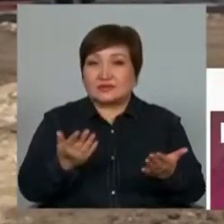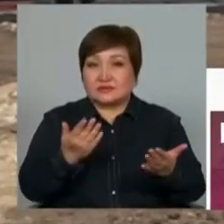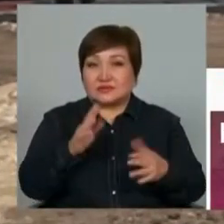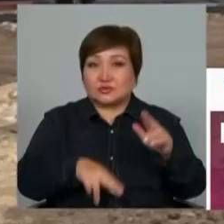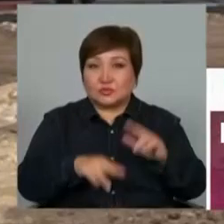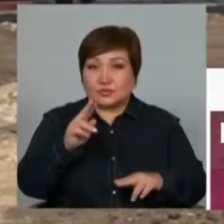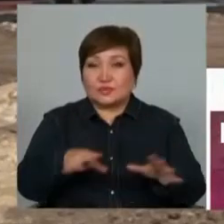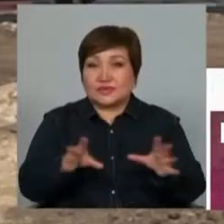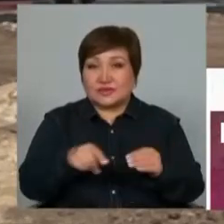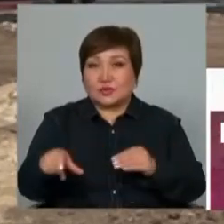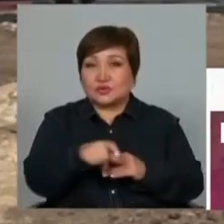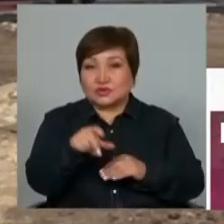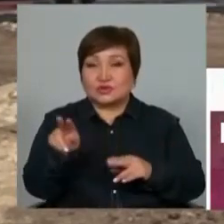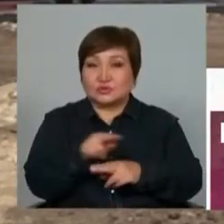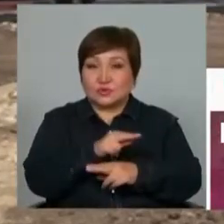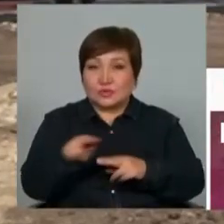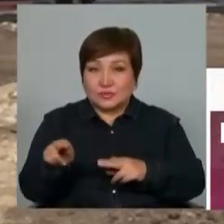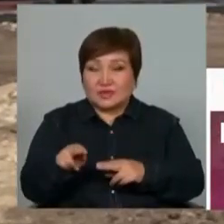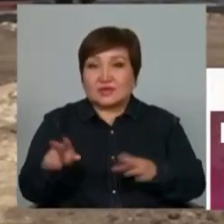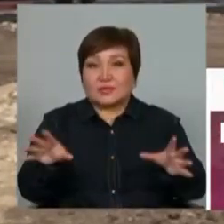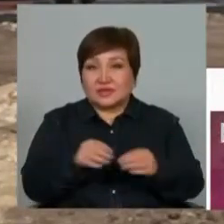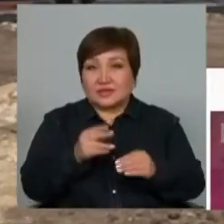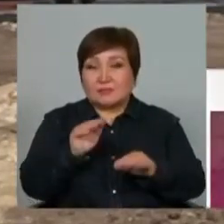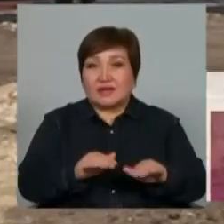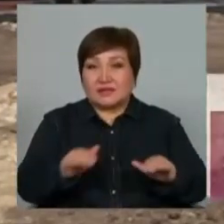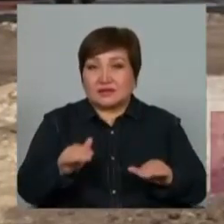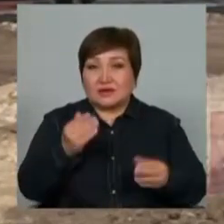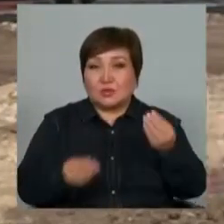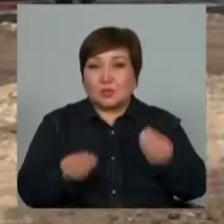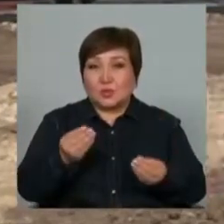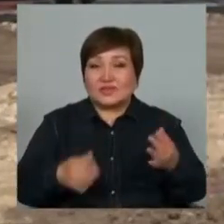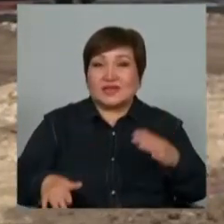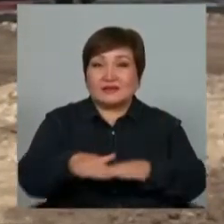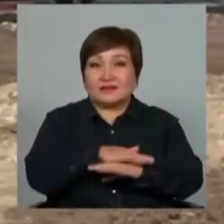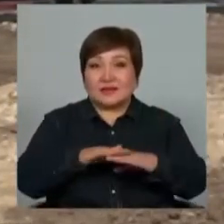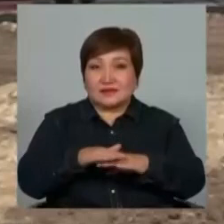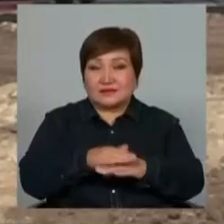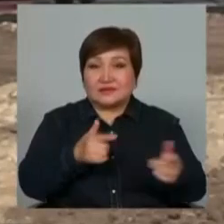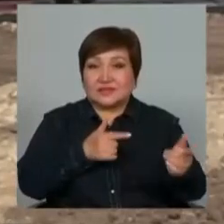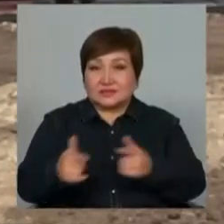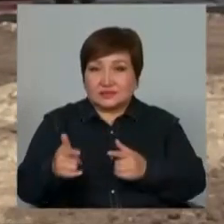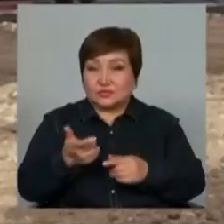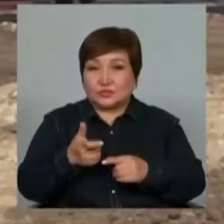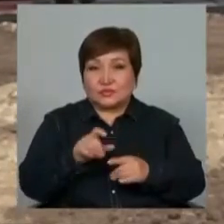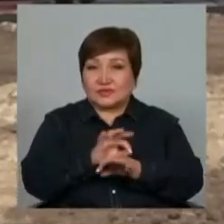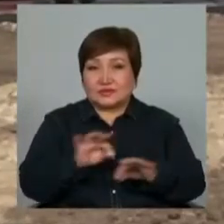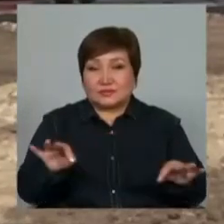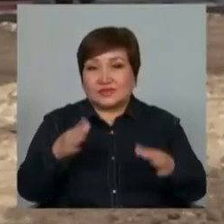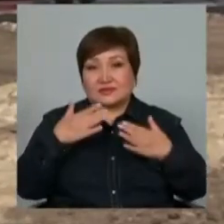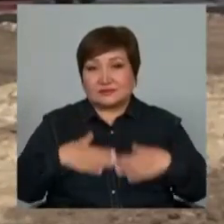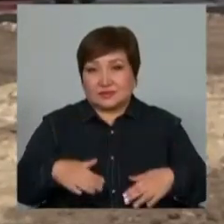көшенің жөнделуіменен міне балалардың ойын алаңы жасалды. Соған керемет риза болдым міне.